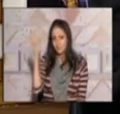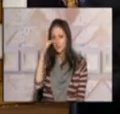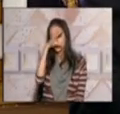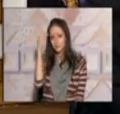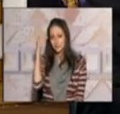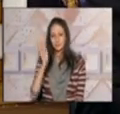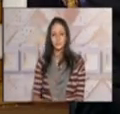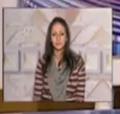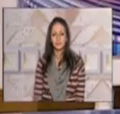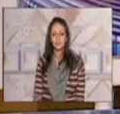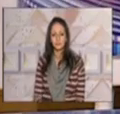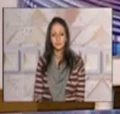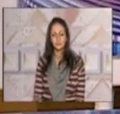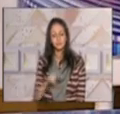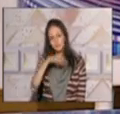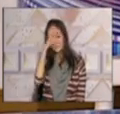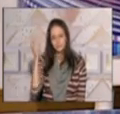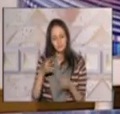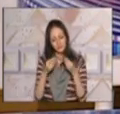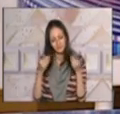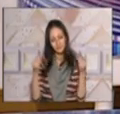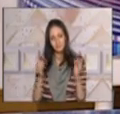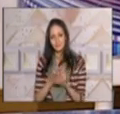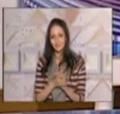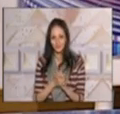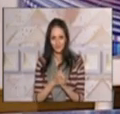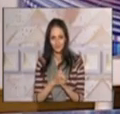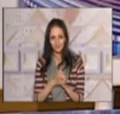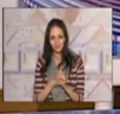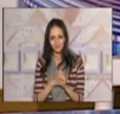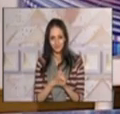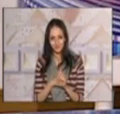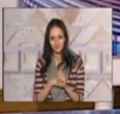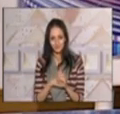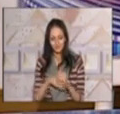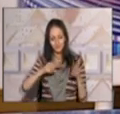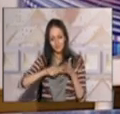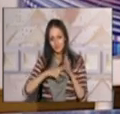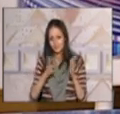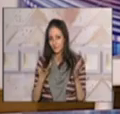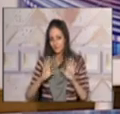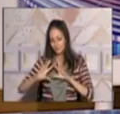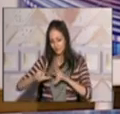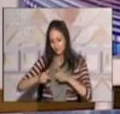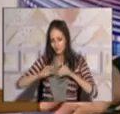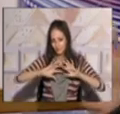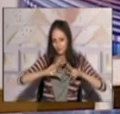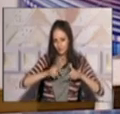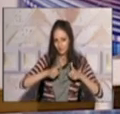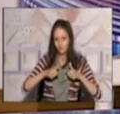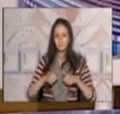المفهوم للناس. في أمثلة كتيرة، مثلا في مثال لمثلا طريقة لتطوير أداء محطات الصرف